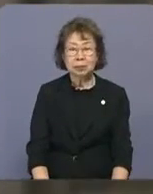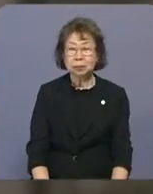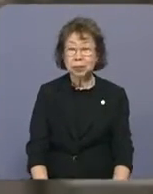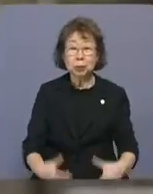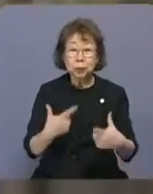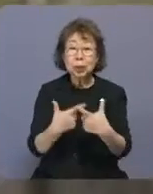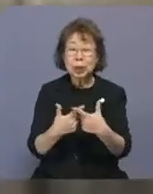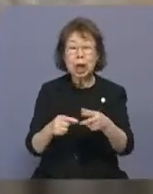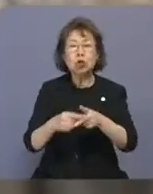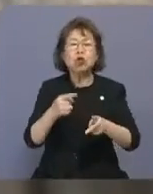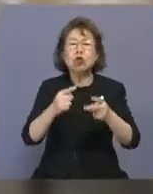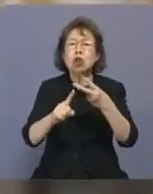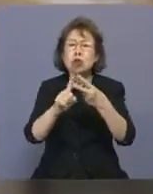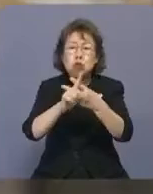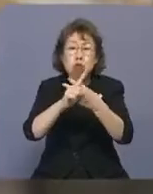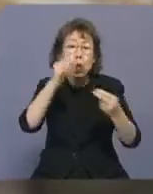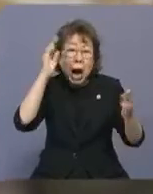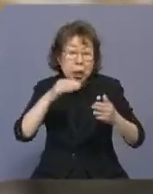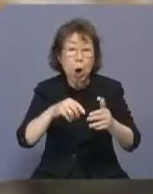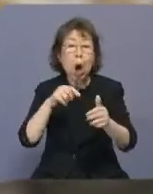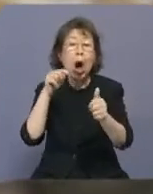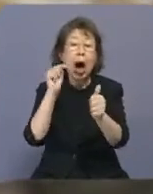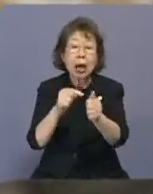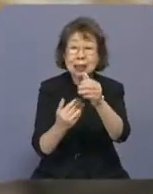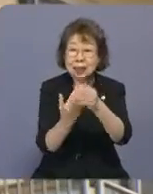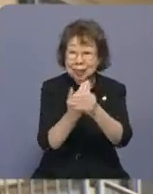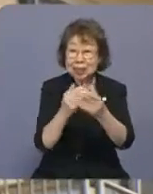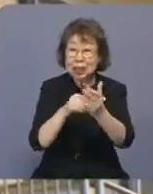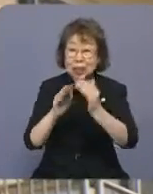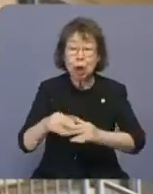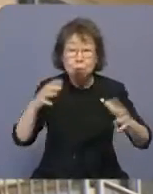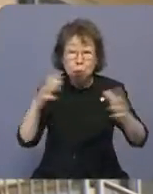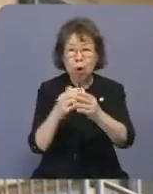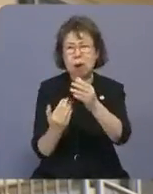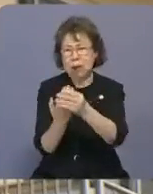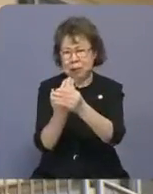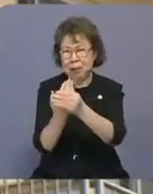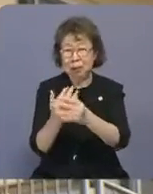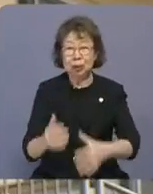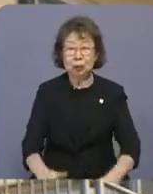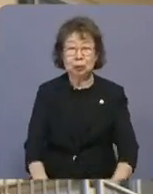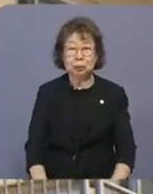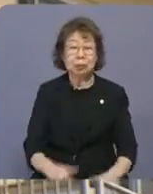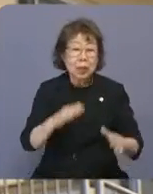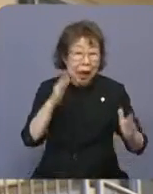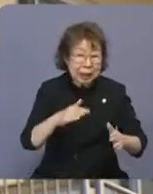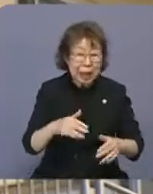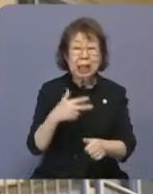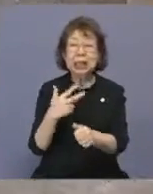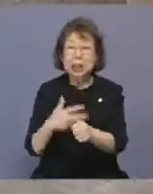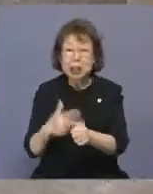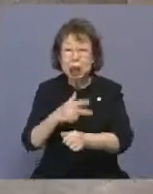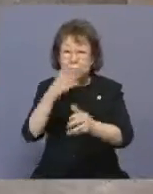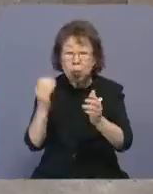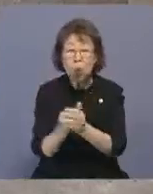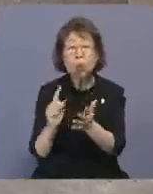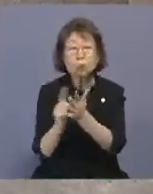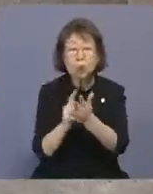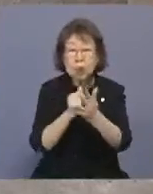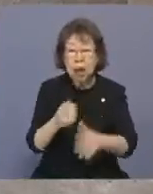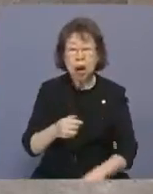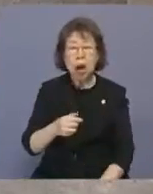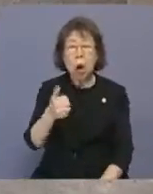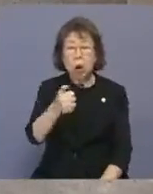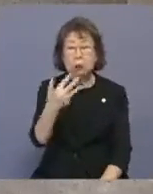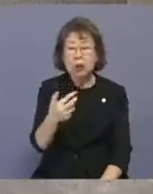부산의 한 중학교에서 학생 한명이 확진 판정을 받은 뒤 집단 감염이 발생했습니다 학생과 교직원 등 접촉자 신